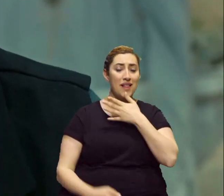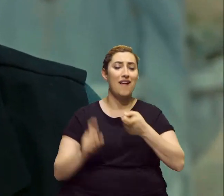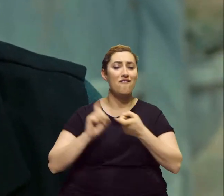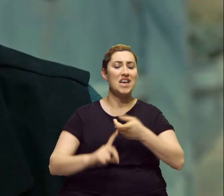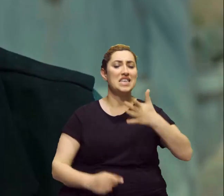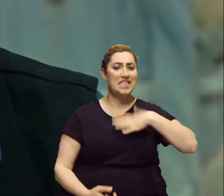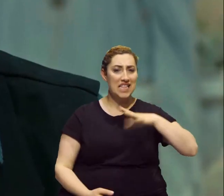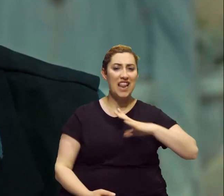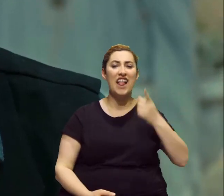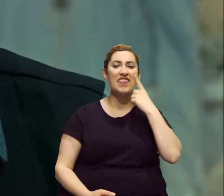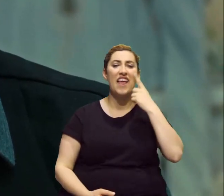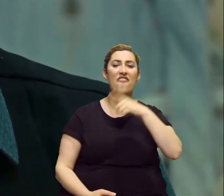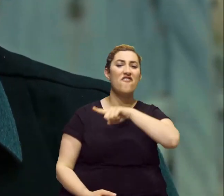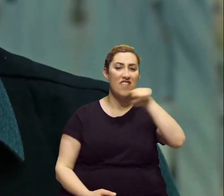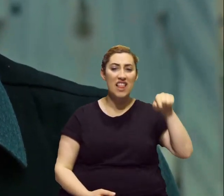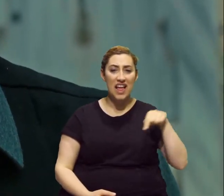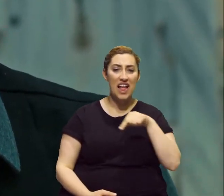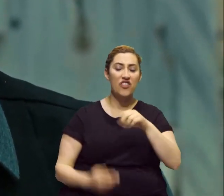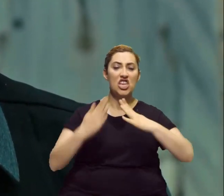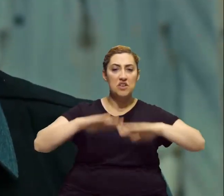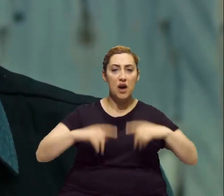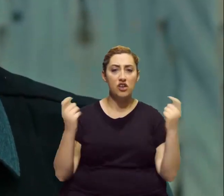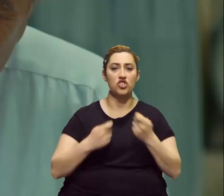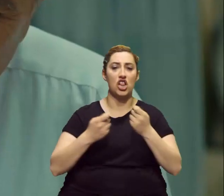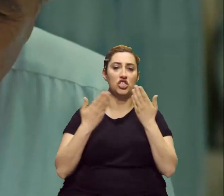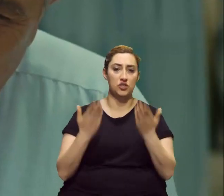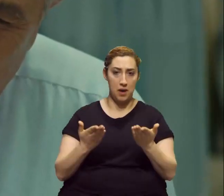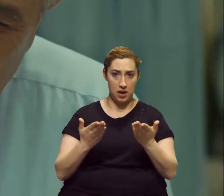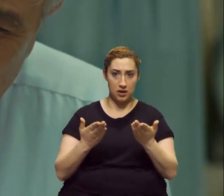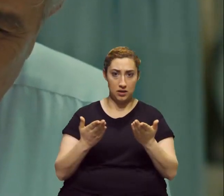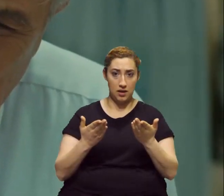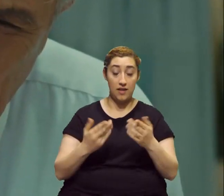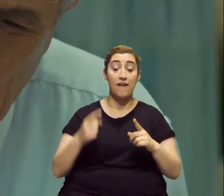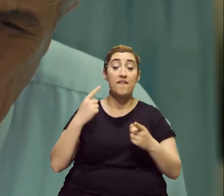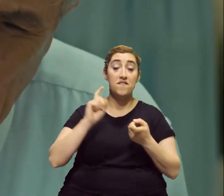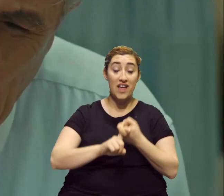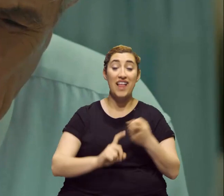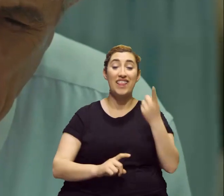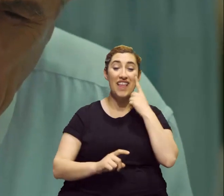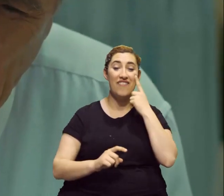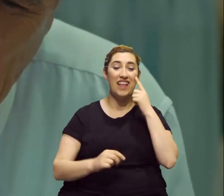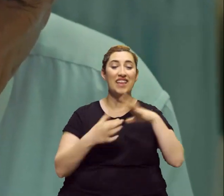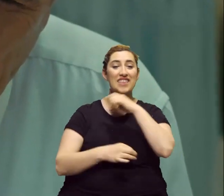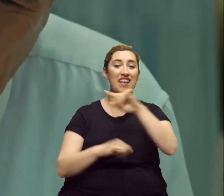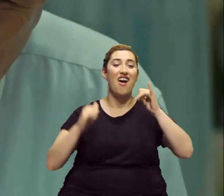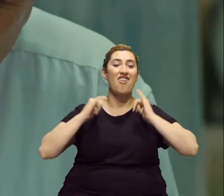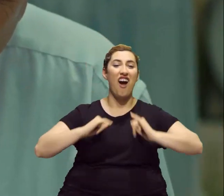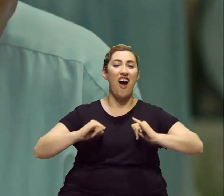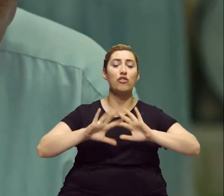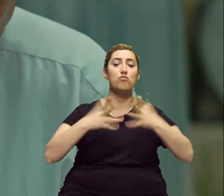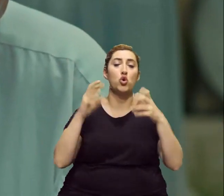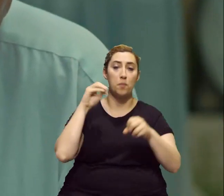ile devleti âliyi yıkmaya yeltenmekten, devlet ve halk refahına